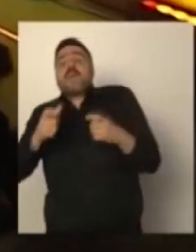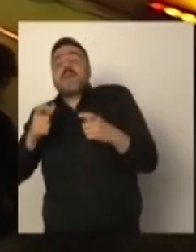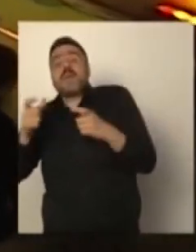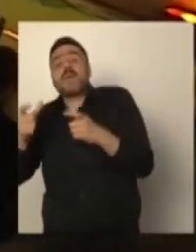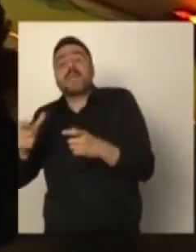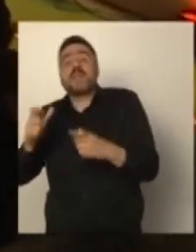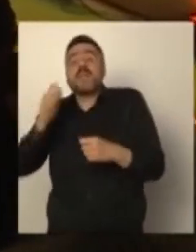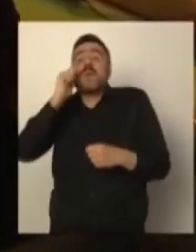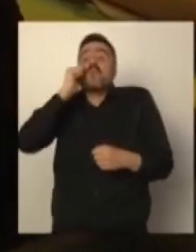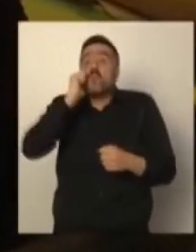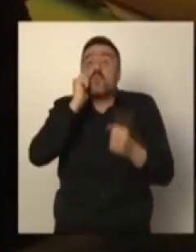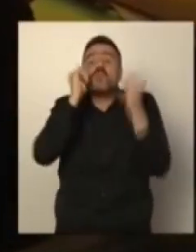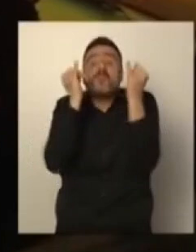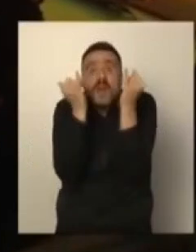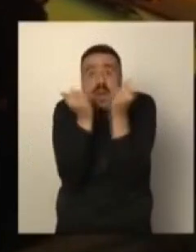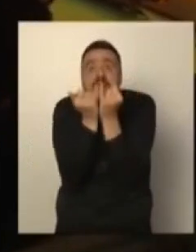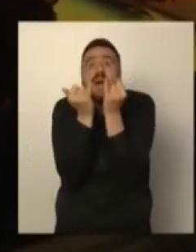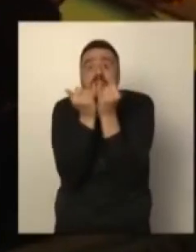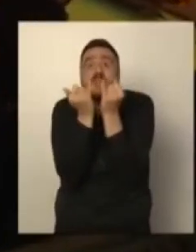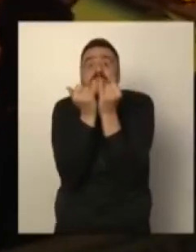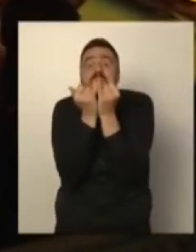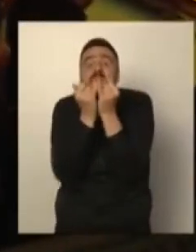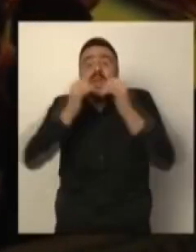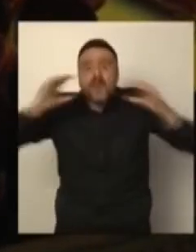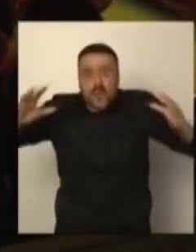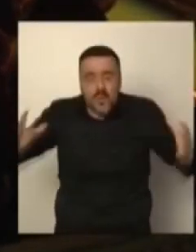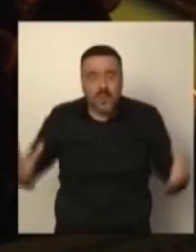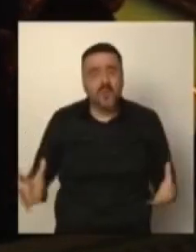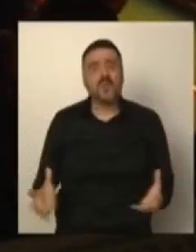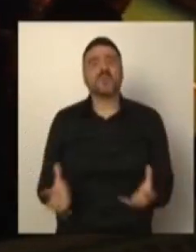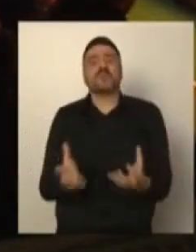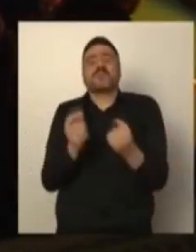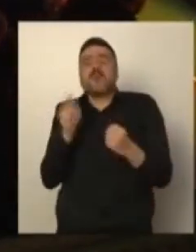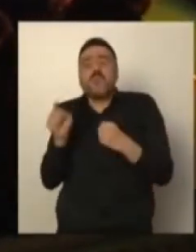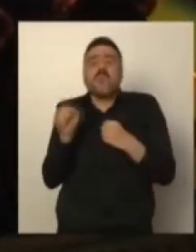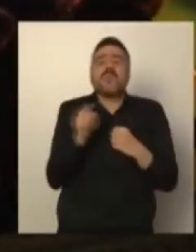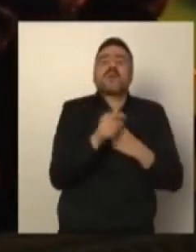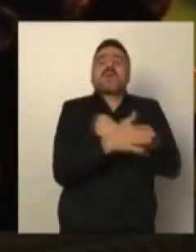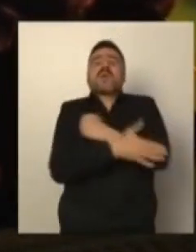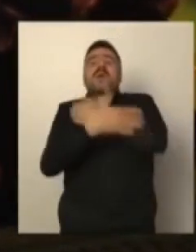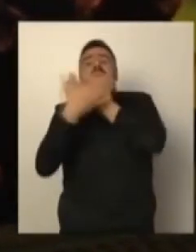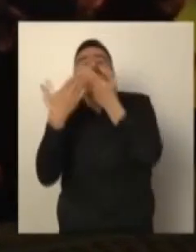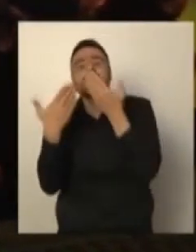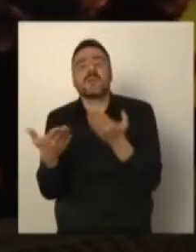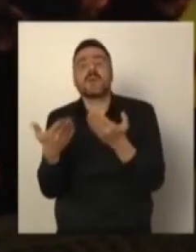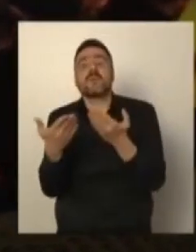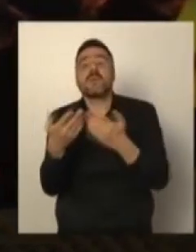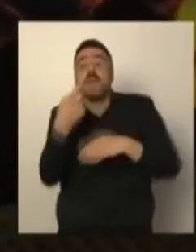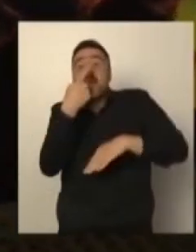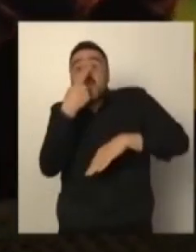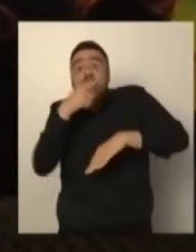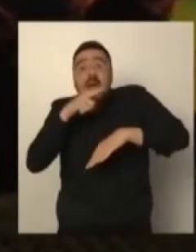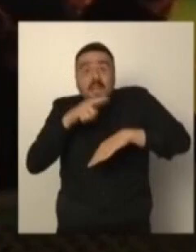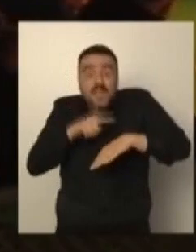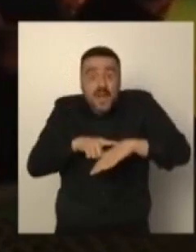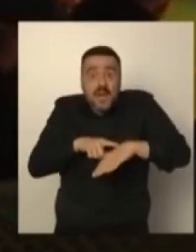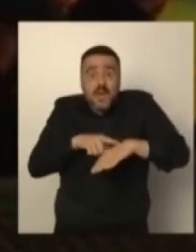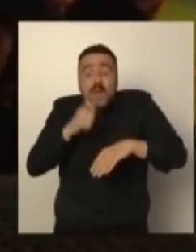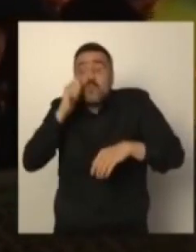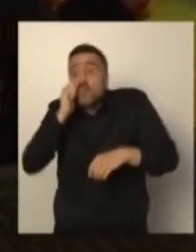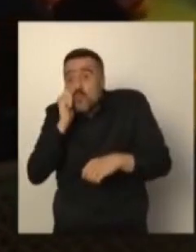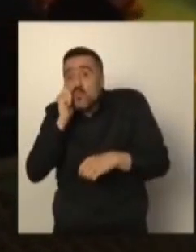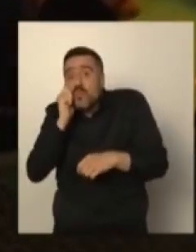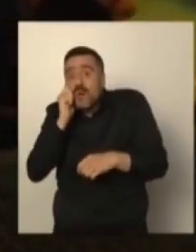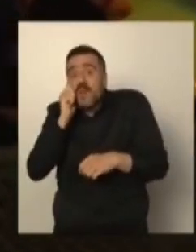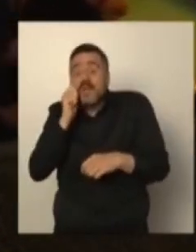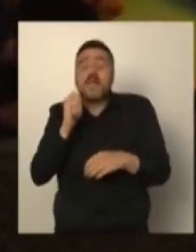Müslüman kardeşlerimizin kurtuluşuna vesile eyle. İnananlara zulmeden,